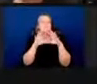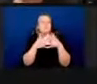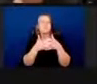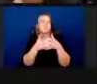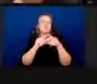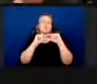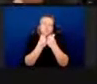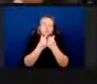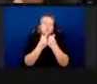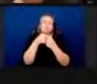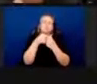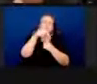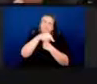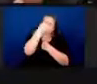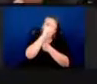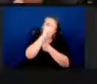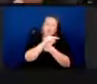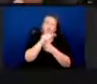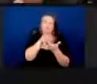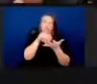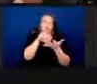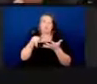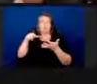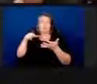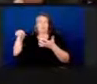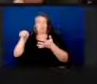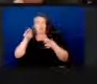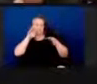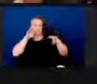بيئة تعليمية. وأيضا نخطط